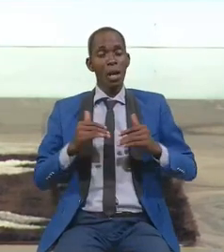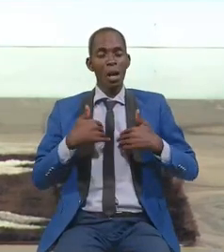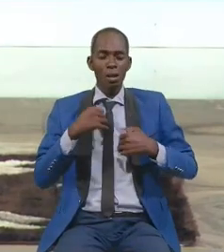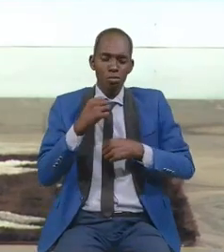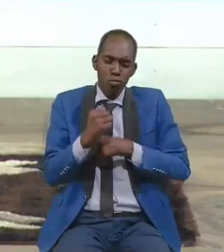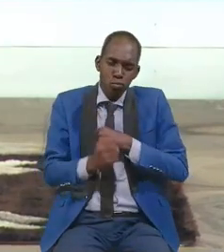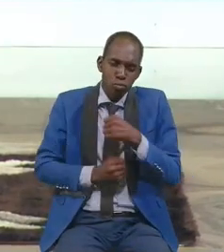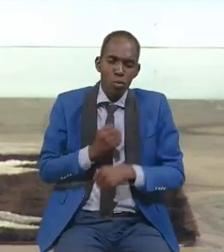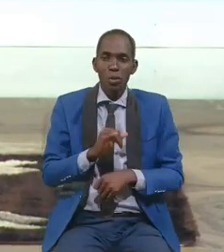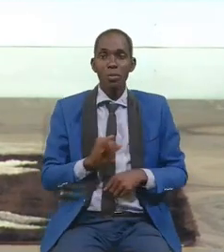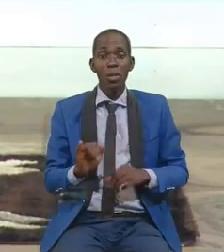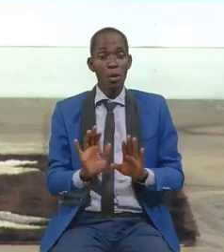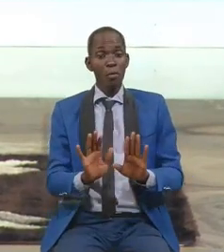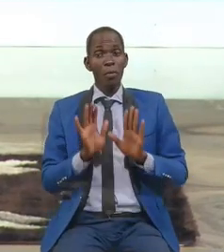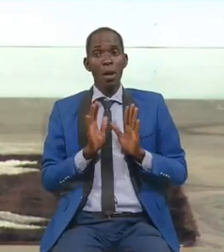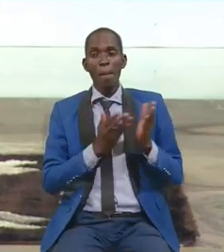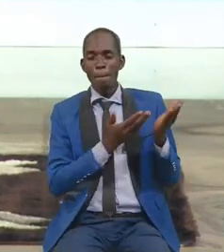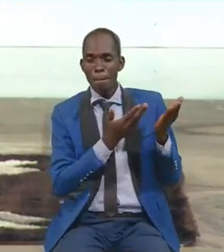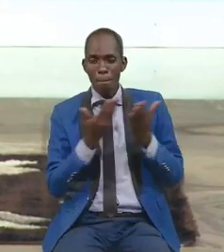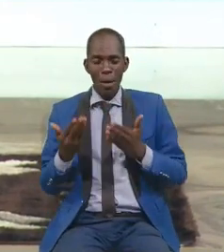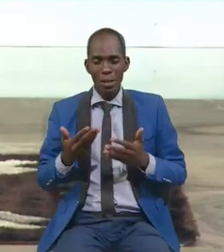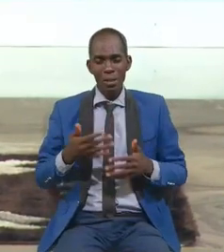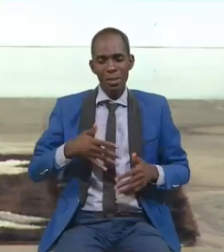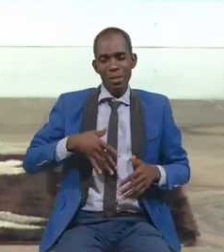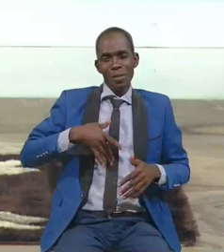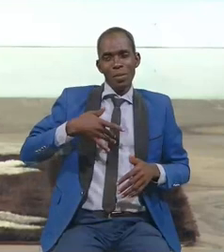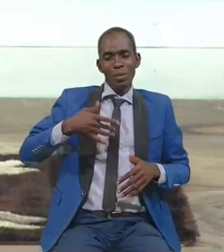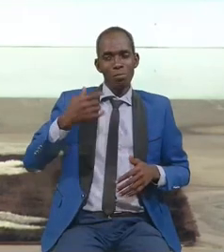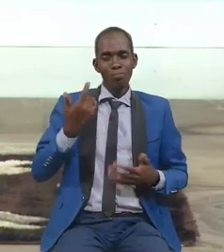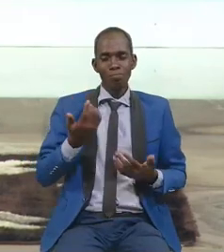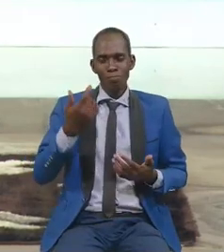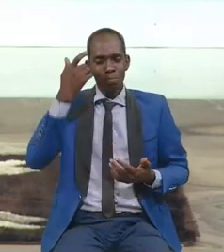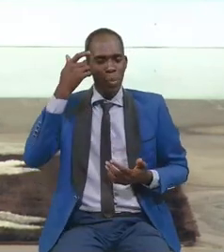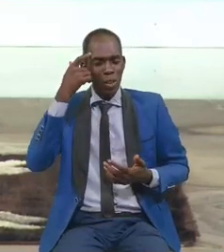la souffrance. La crainte amène la souffrance émotionnelle.